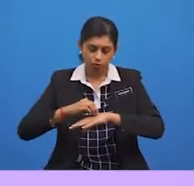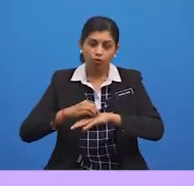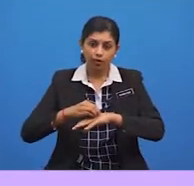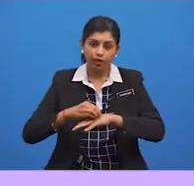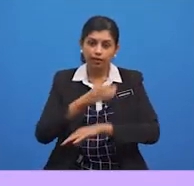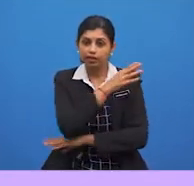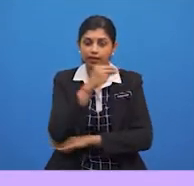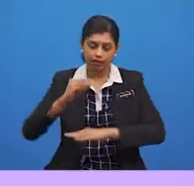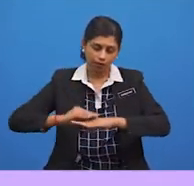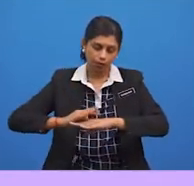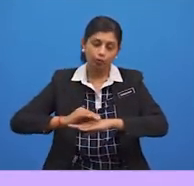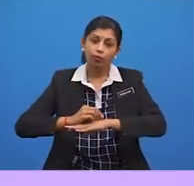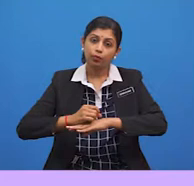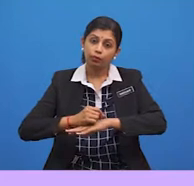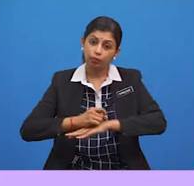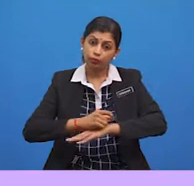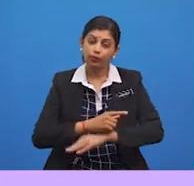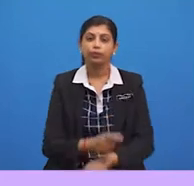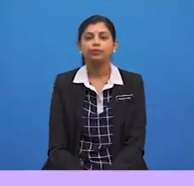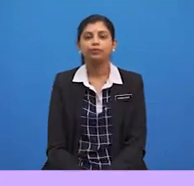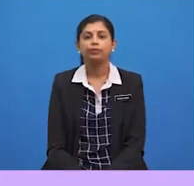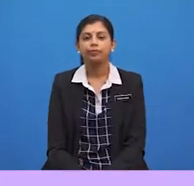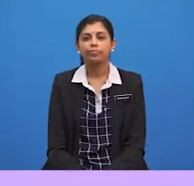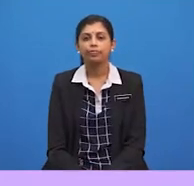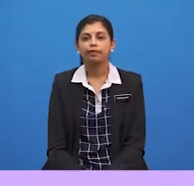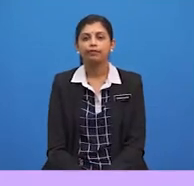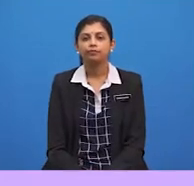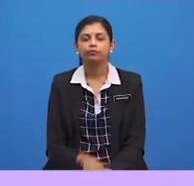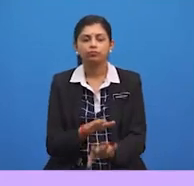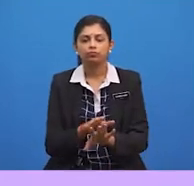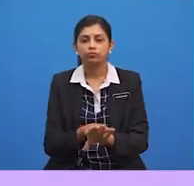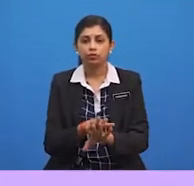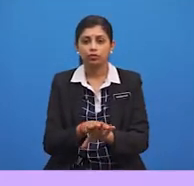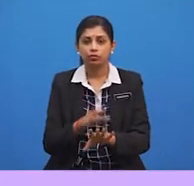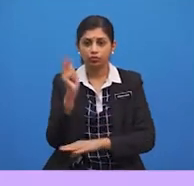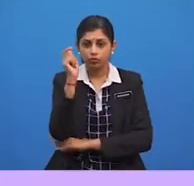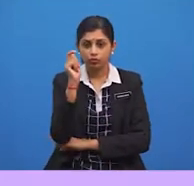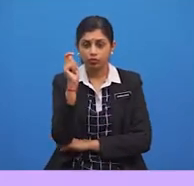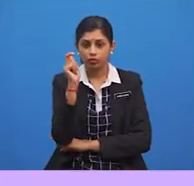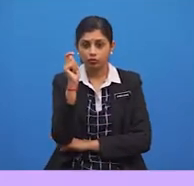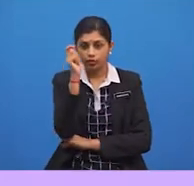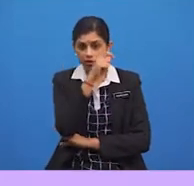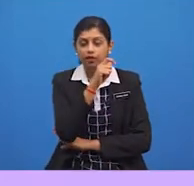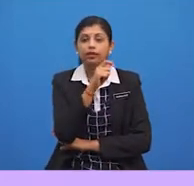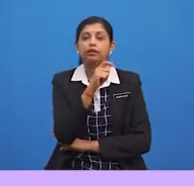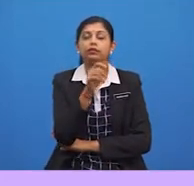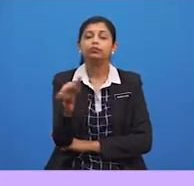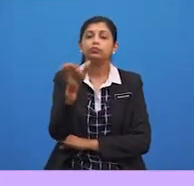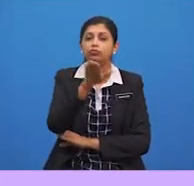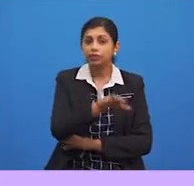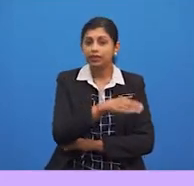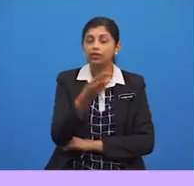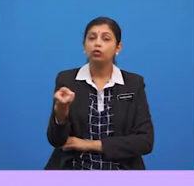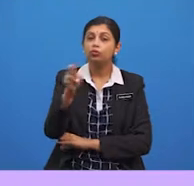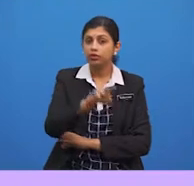dan bulu. Ladang ternakan unta terletak di Hudaybiyah, Arab Saudi.